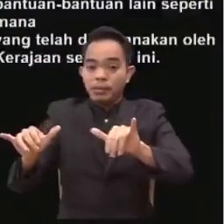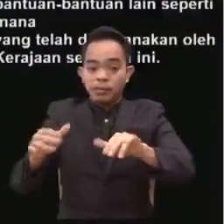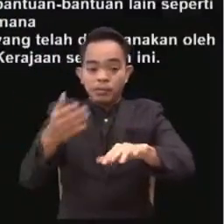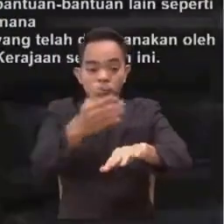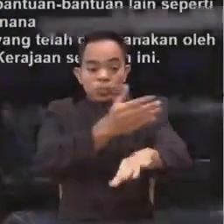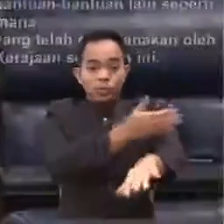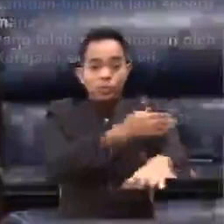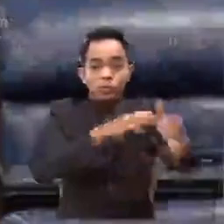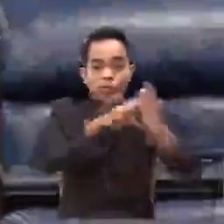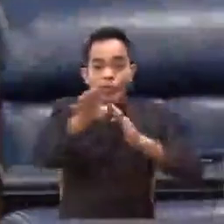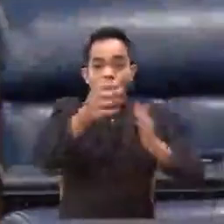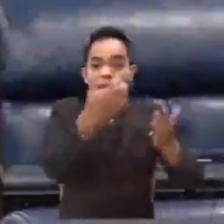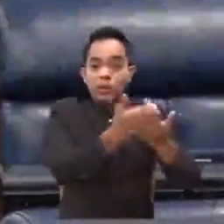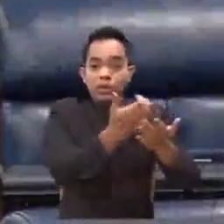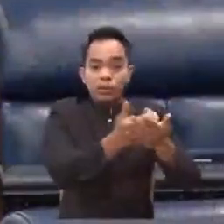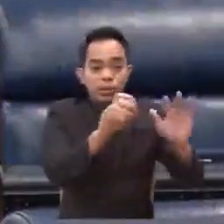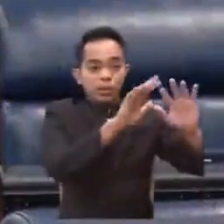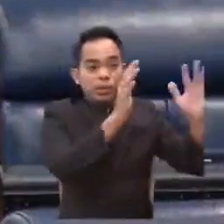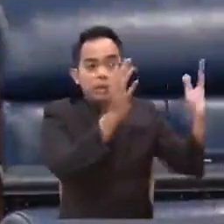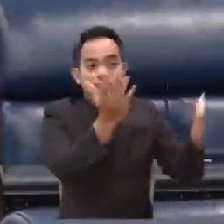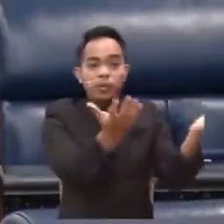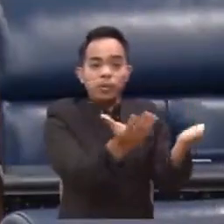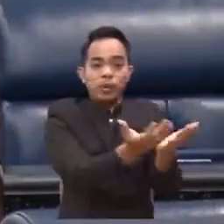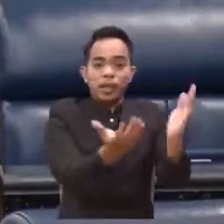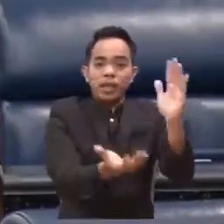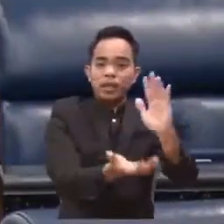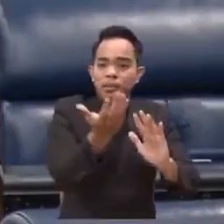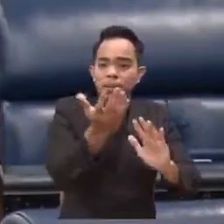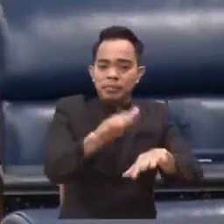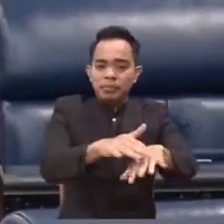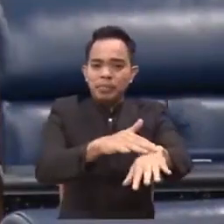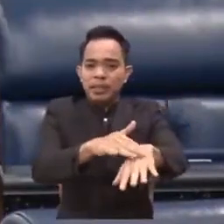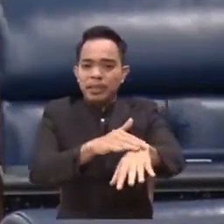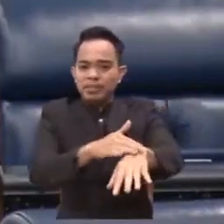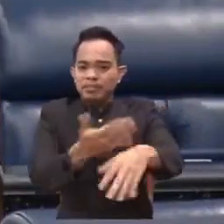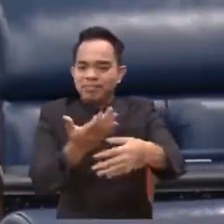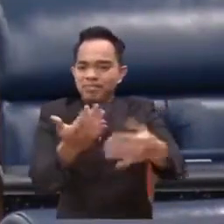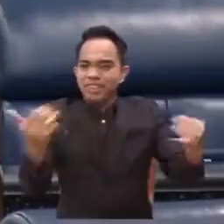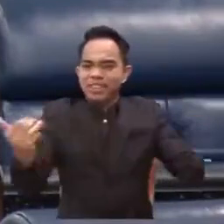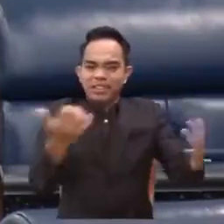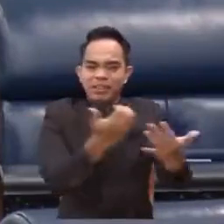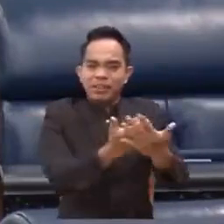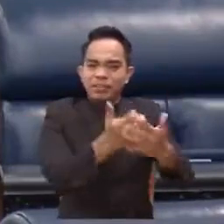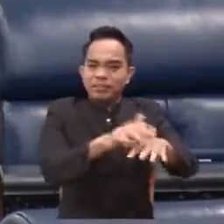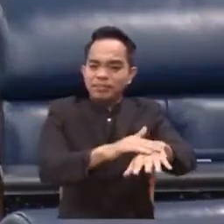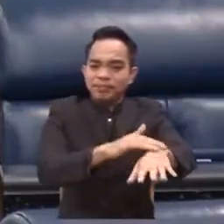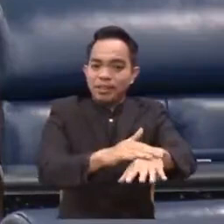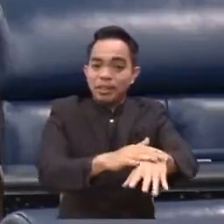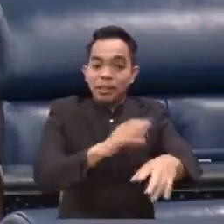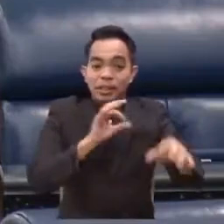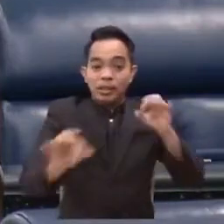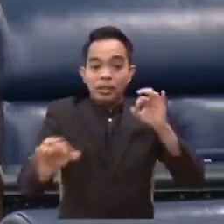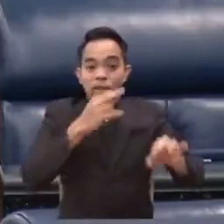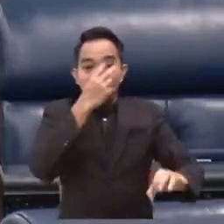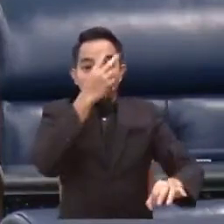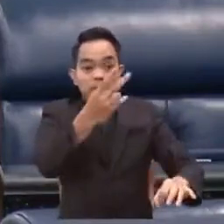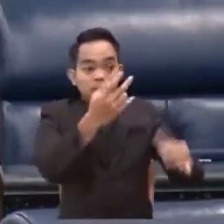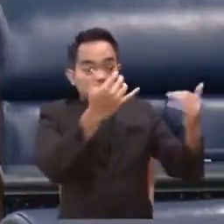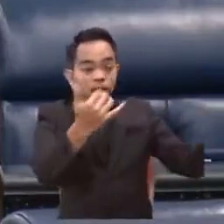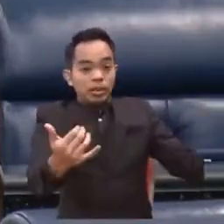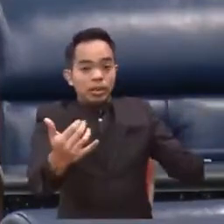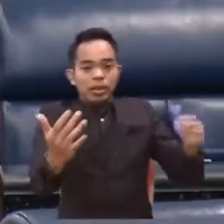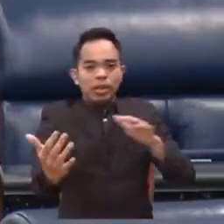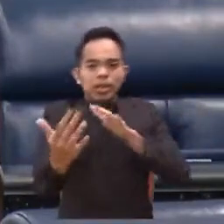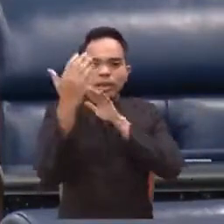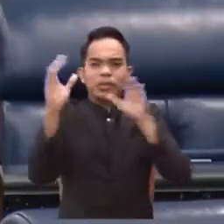dan Perdagangan Global yang diunjur lebih perlahan pada tahun ini berdasarkan statistik ini meskipun ke